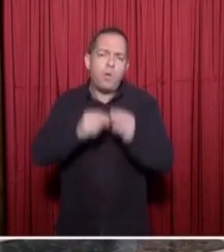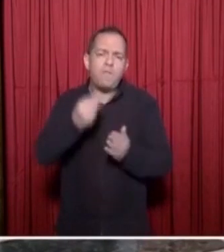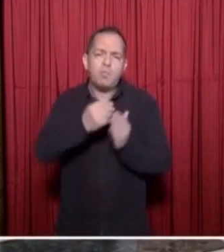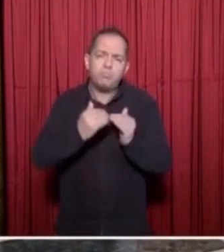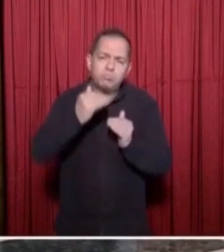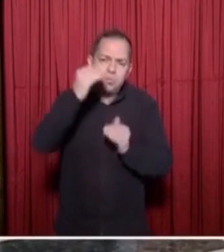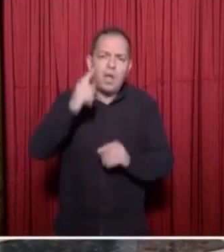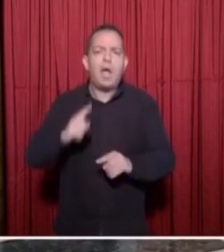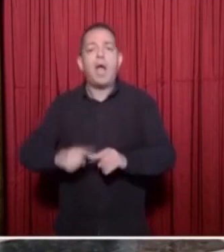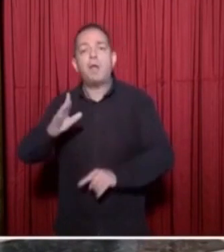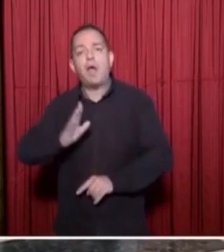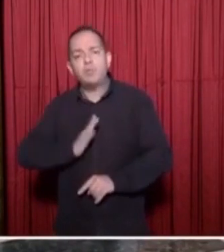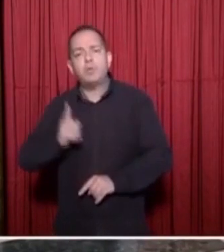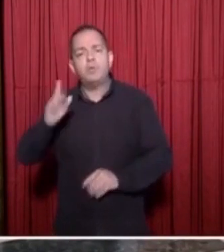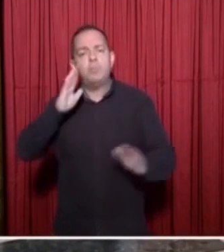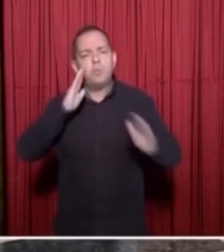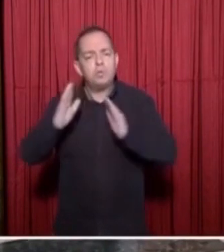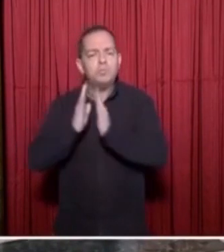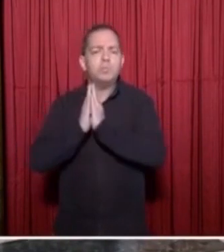του λαού του Κυρίου